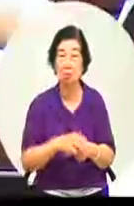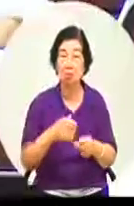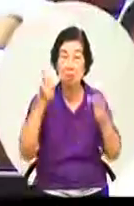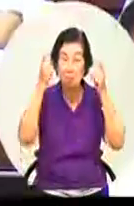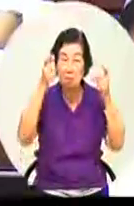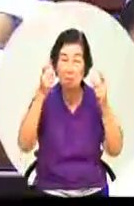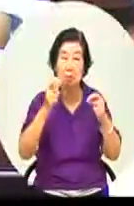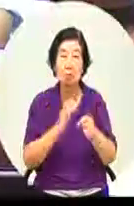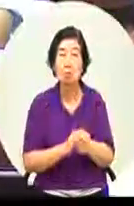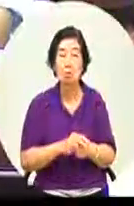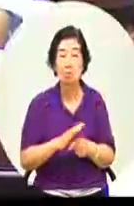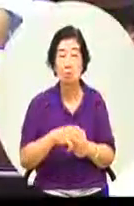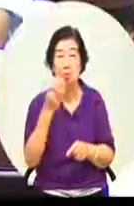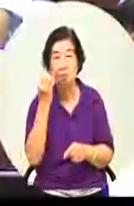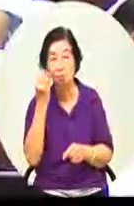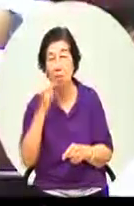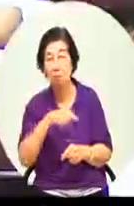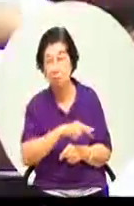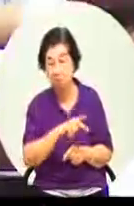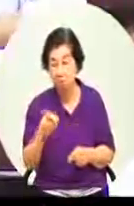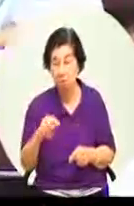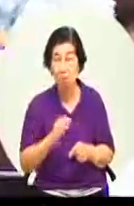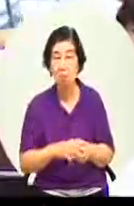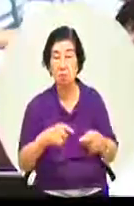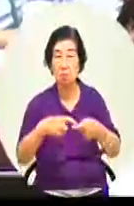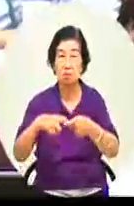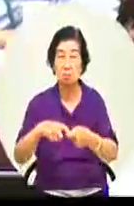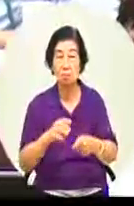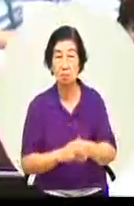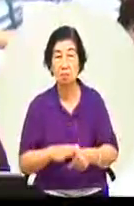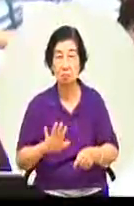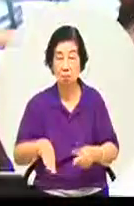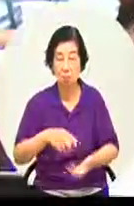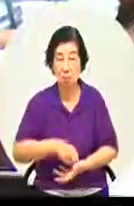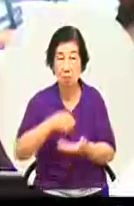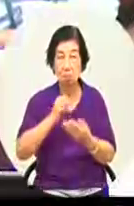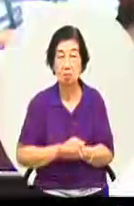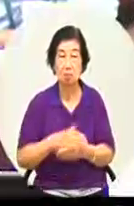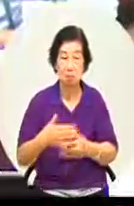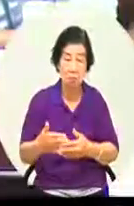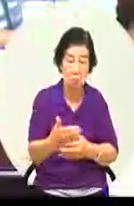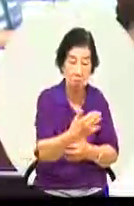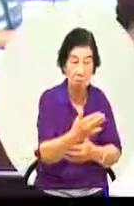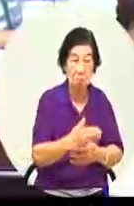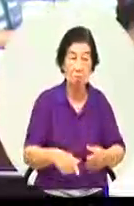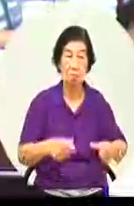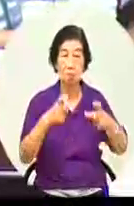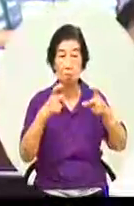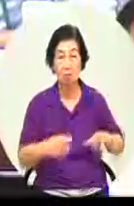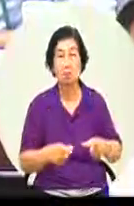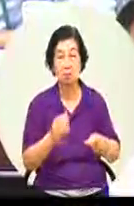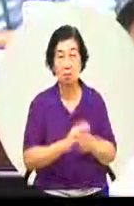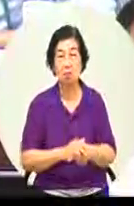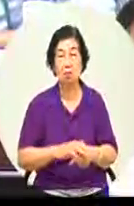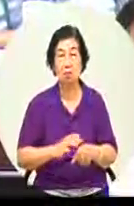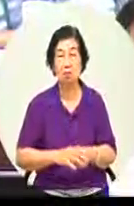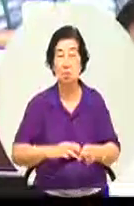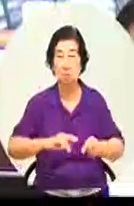结合。那刚才议员说到这个我们的渔港的部分，那也很希望我们的渔港可以变成是观光渔